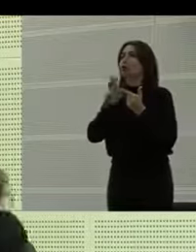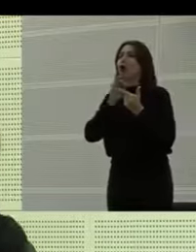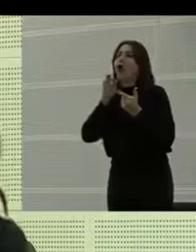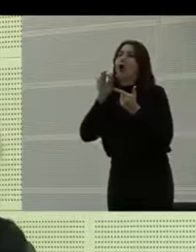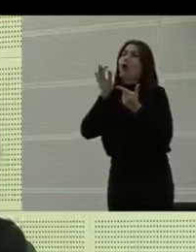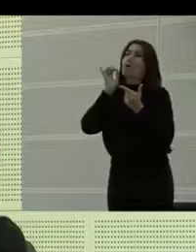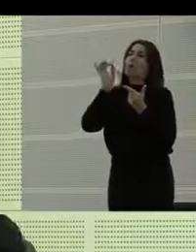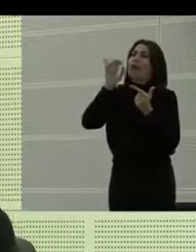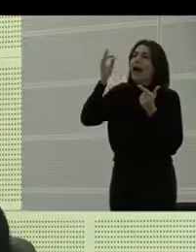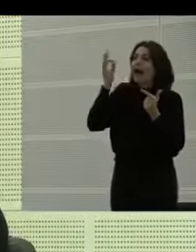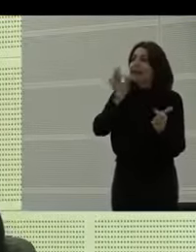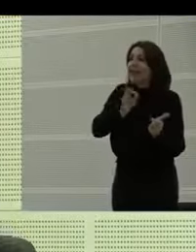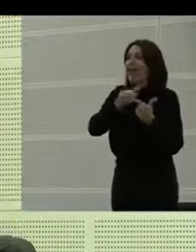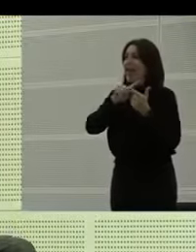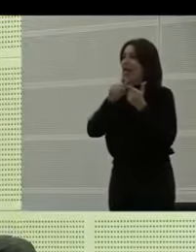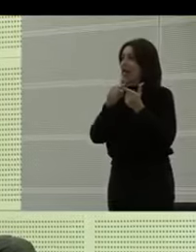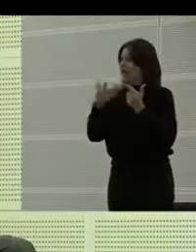Biancaneve,